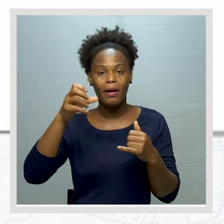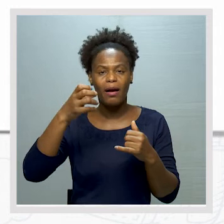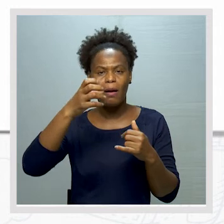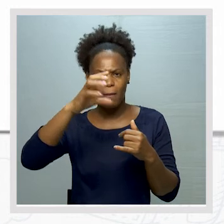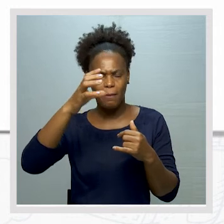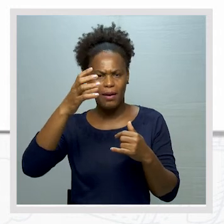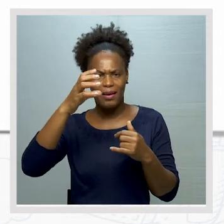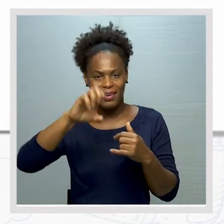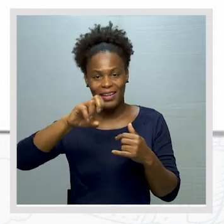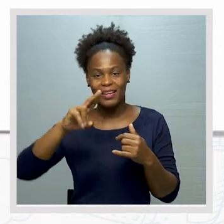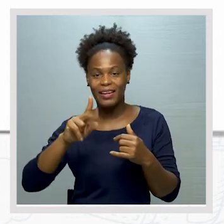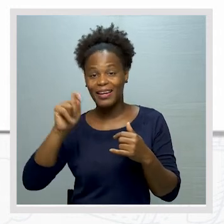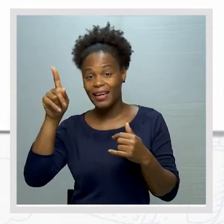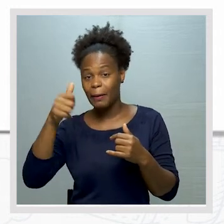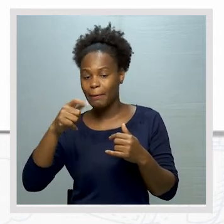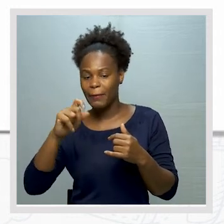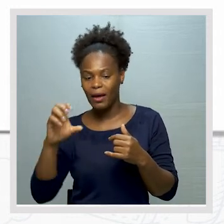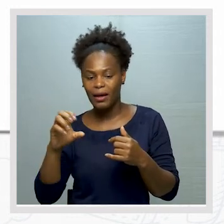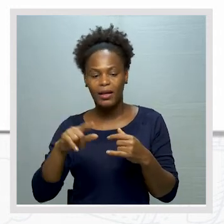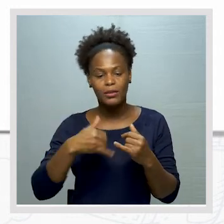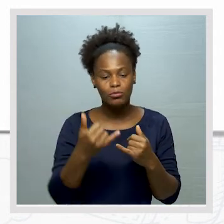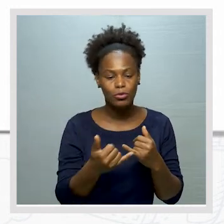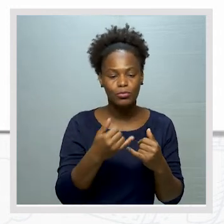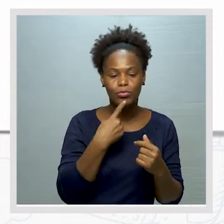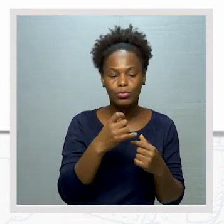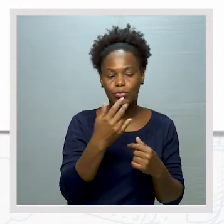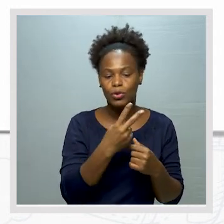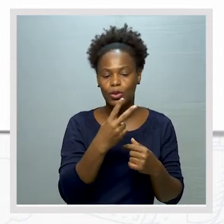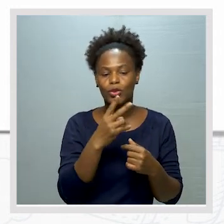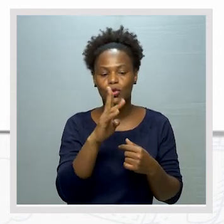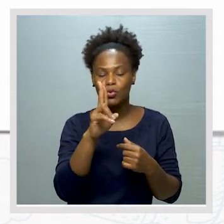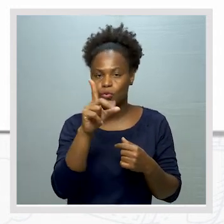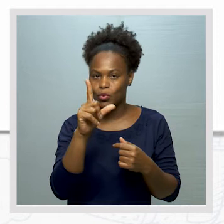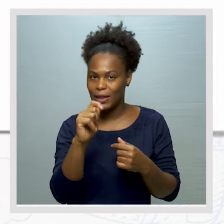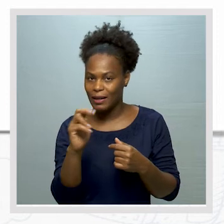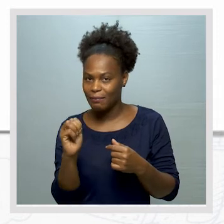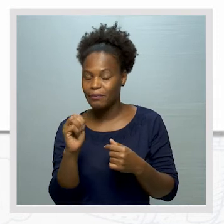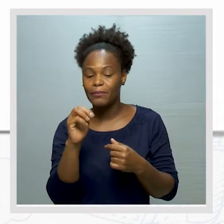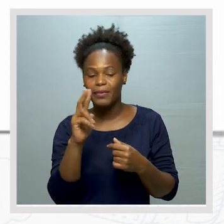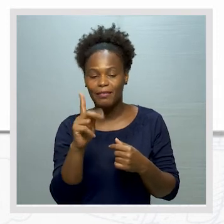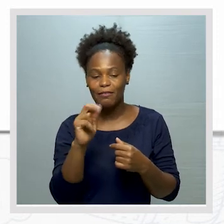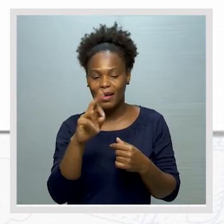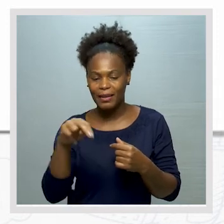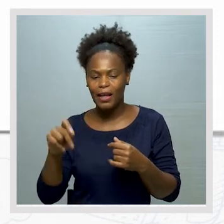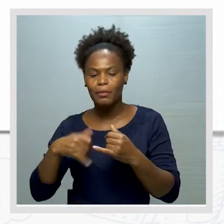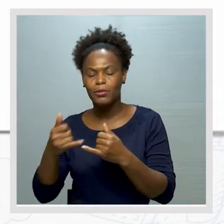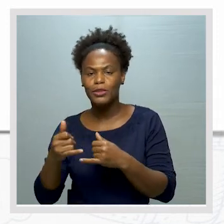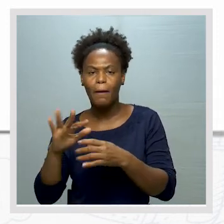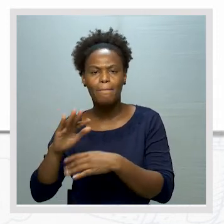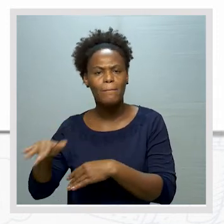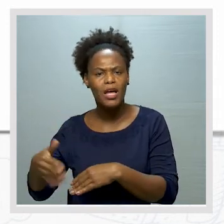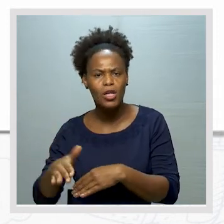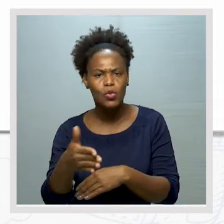deuxième réponse, Jules Verne. En 3, la baleine.